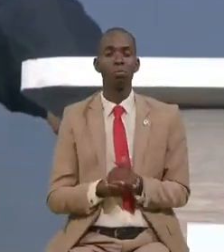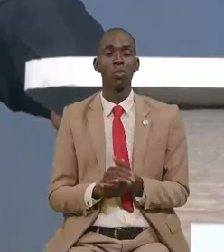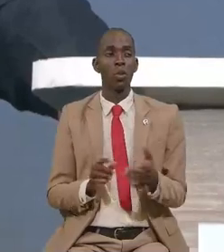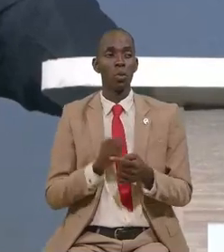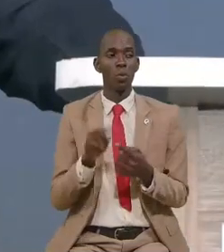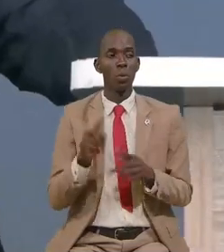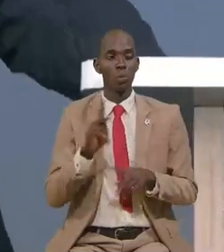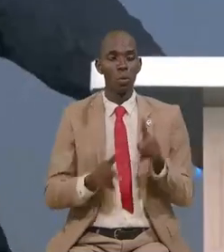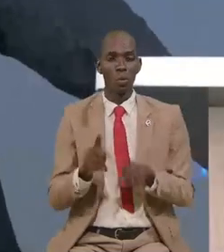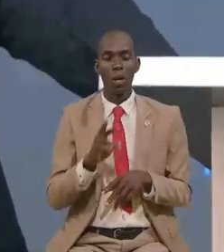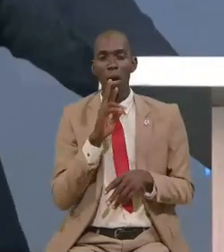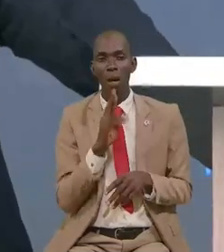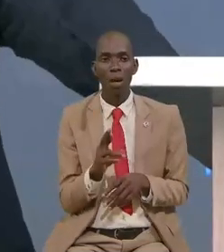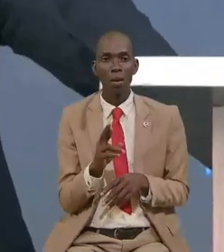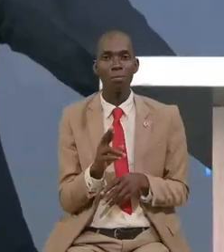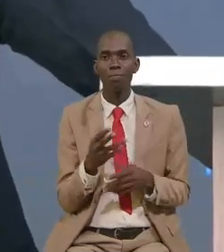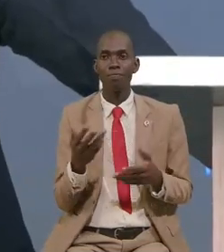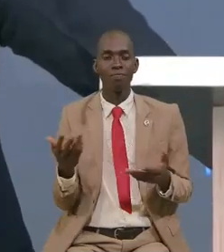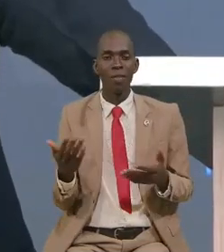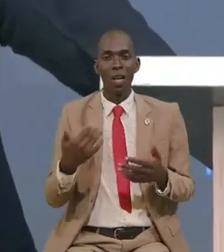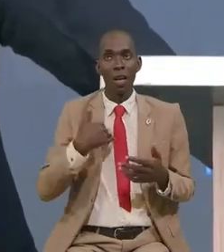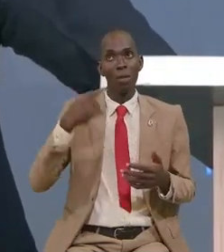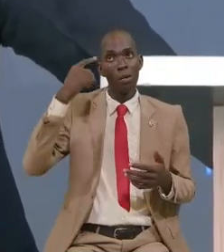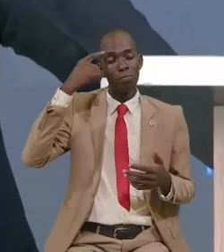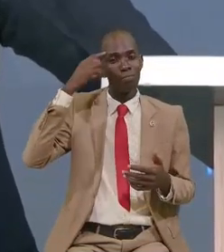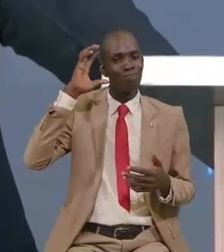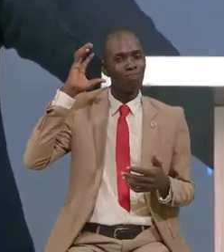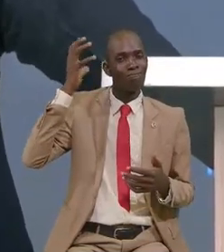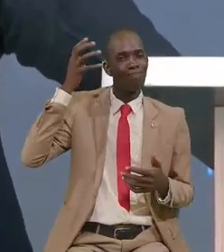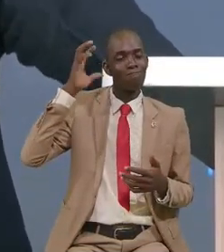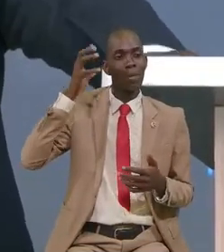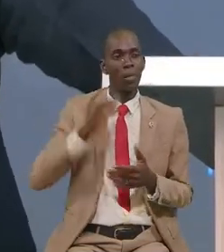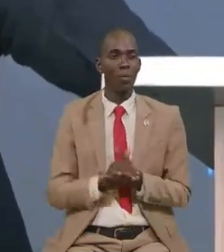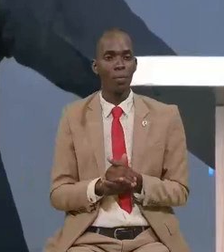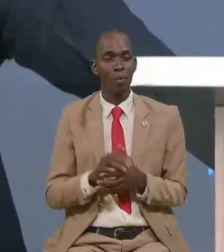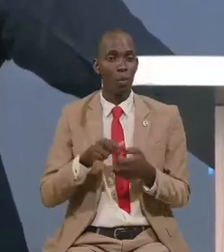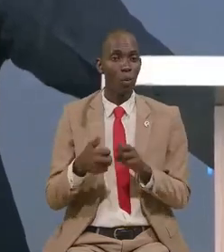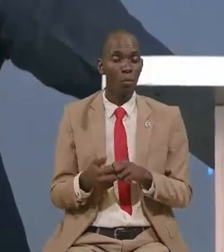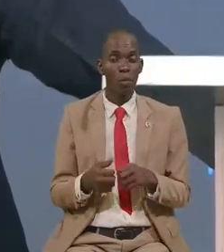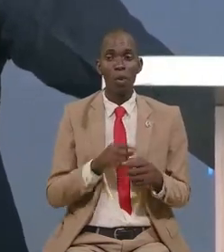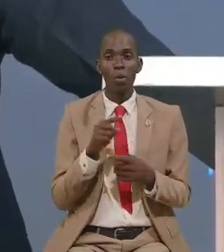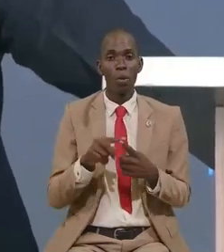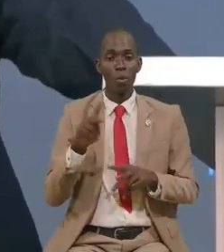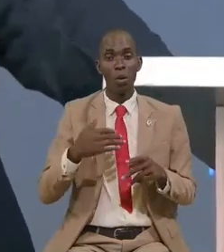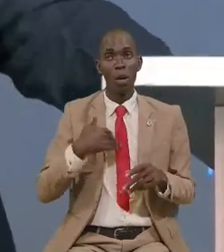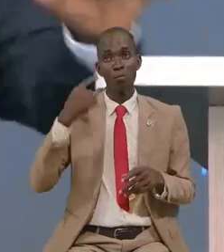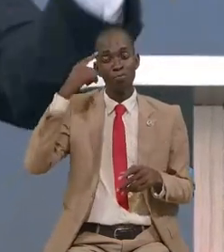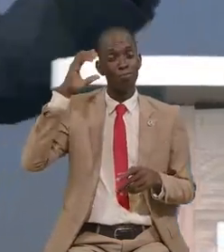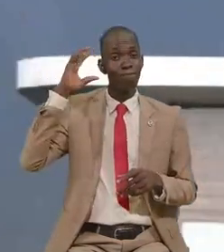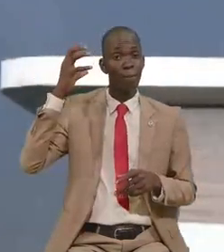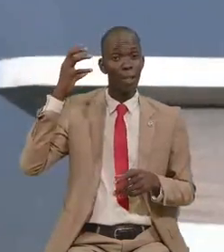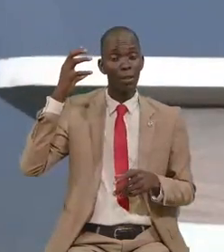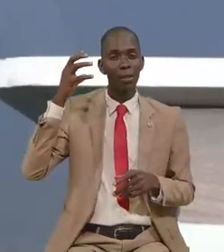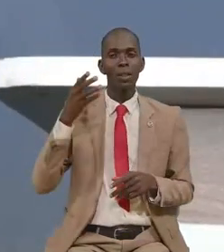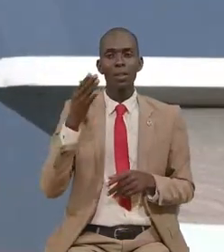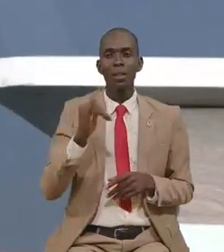Parfois, quand les gens sont dérangés, quand les gens ont des problèmes mentaux, quand les gens ont l'insanité,